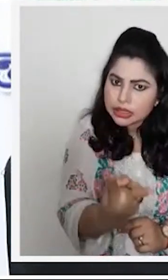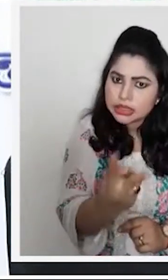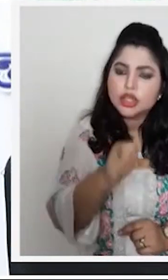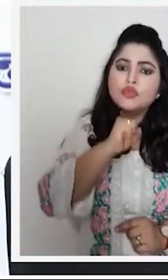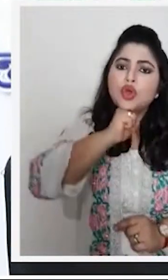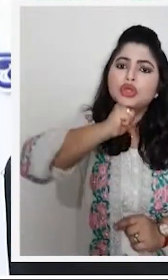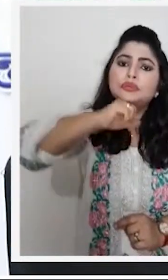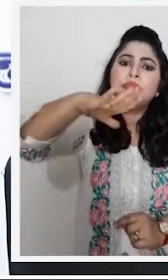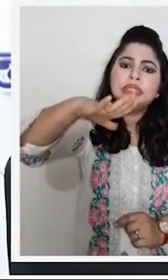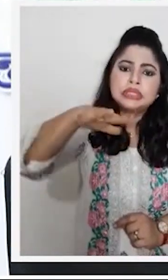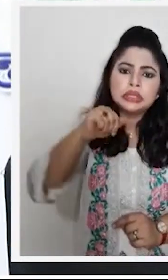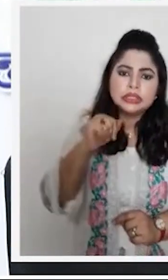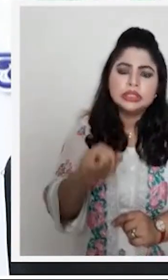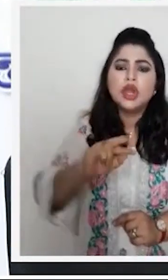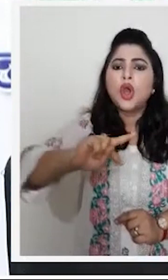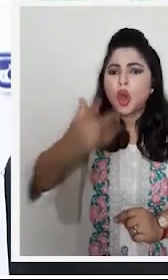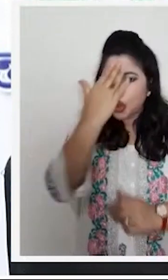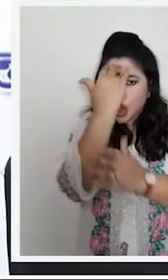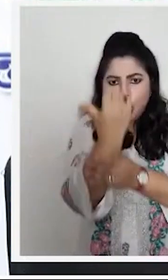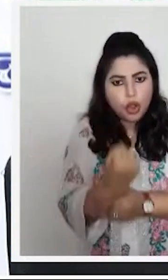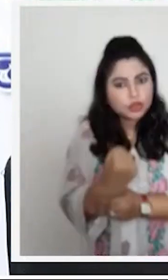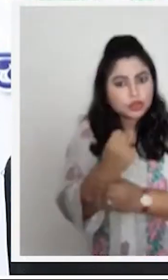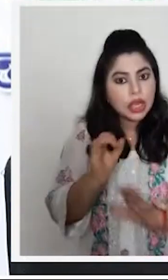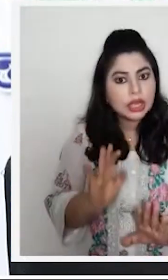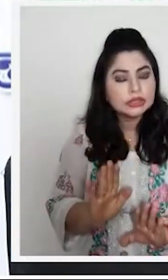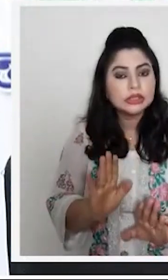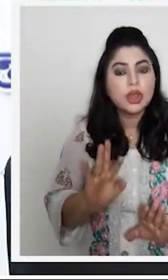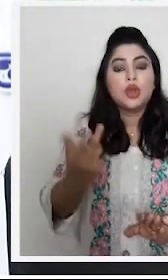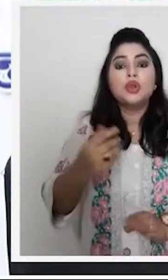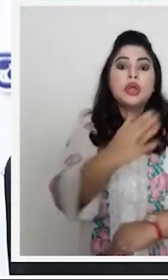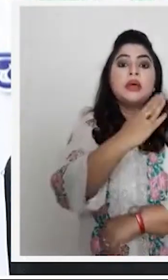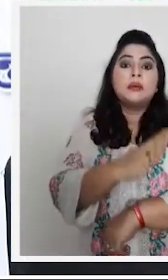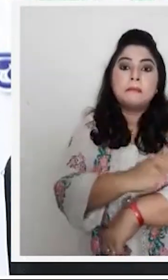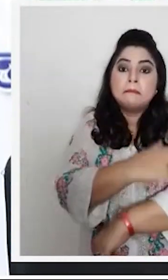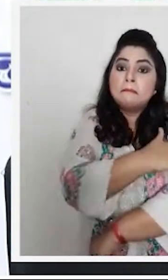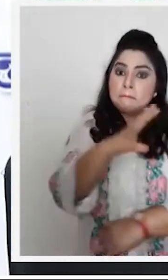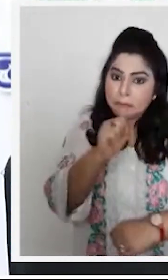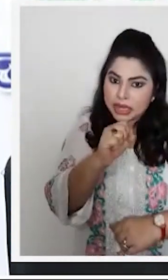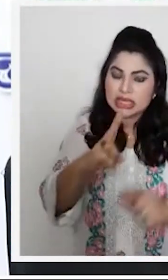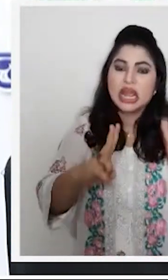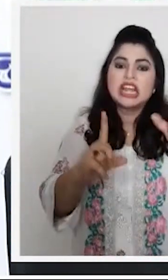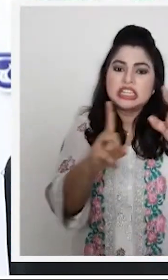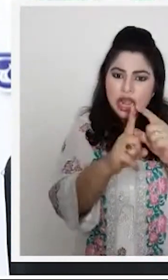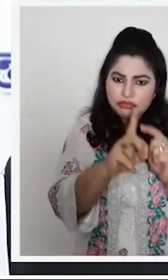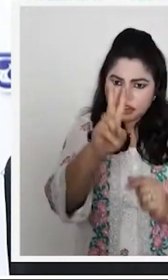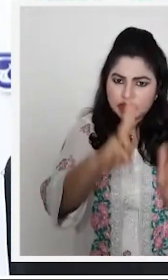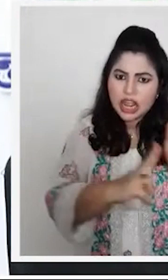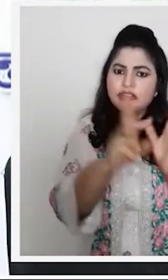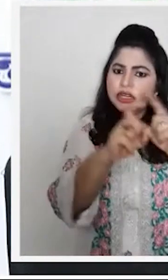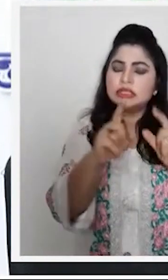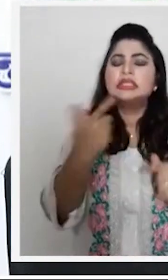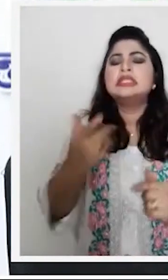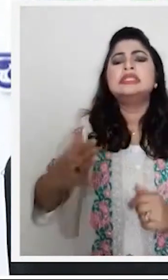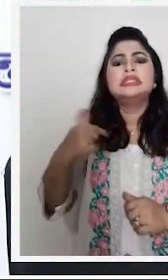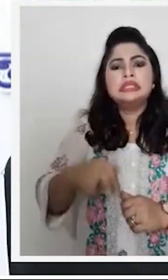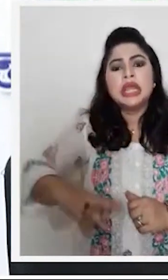হবে। আরেকটি জিনিস আমরা সকলেই লক্ষ্য করছি, যাদের বয়স বেশি এবং যাদের অন্য রোগ বালাই আছে, বিশেষ করে